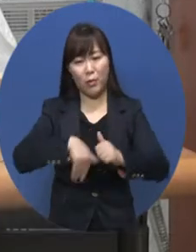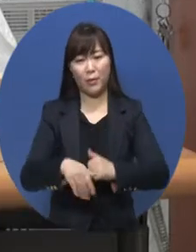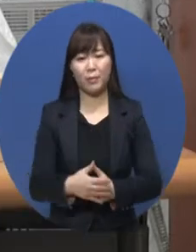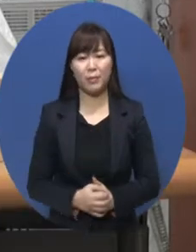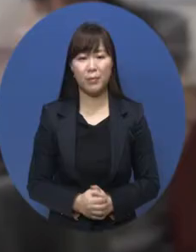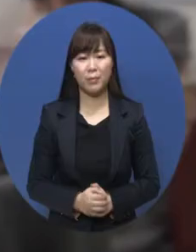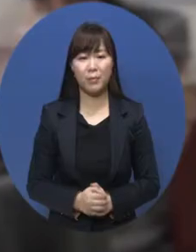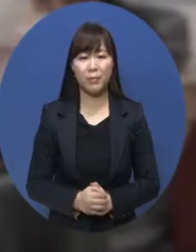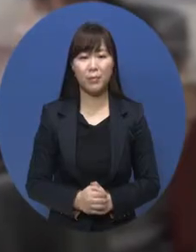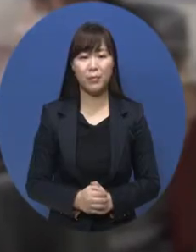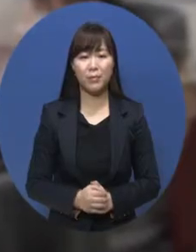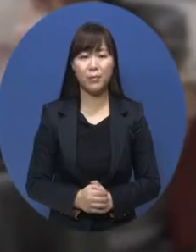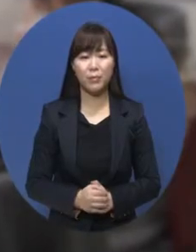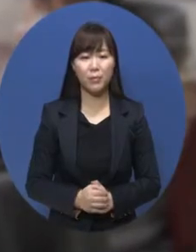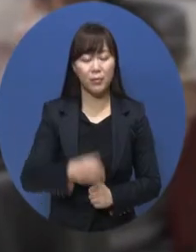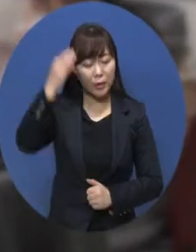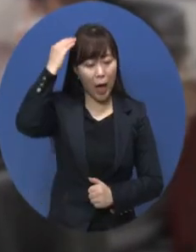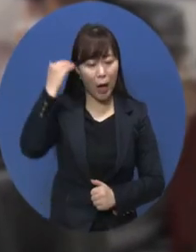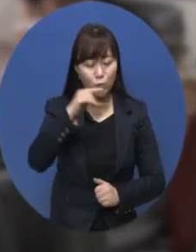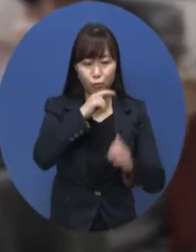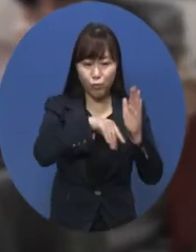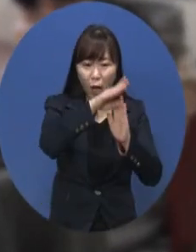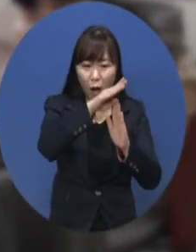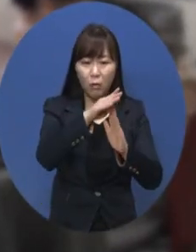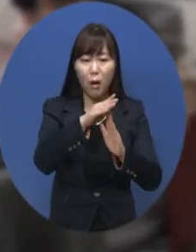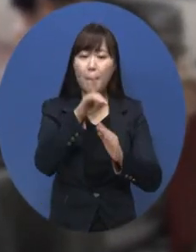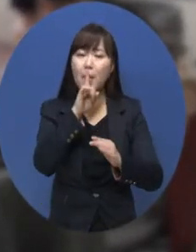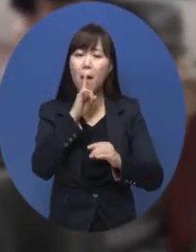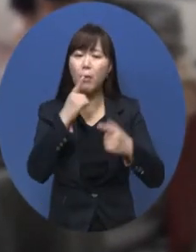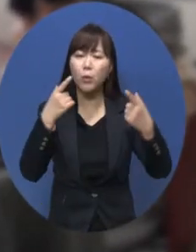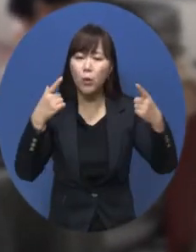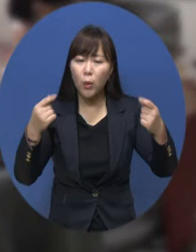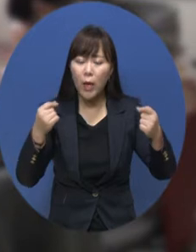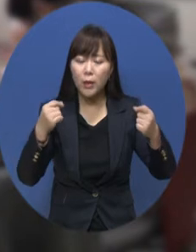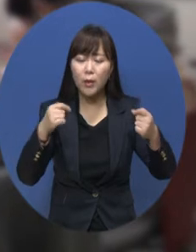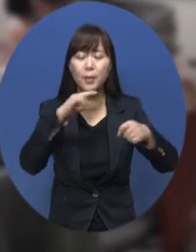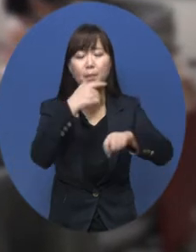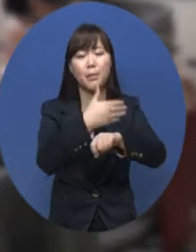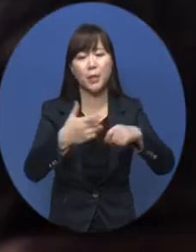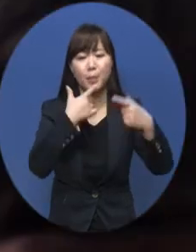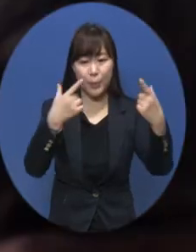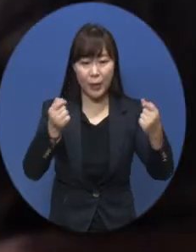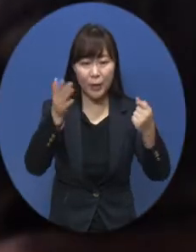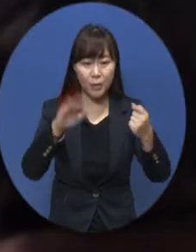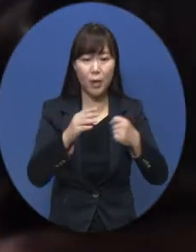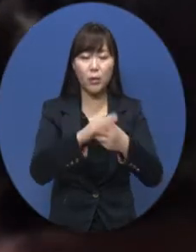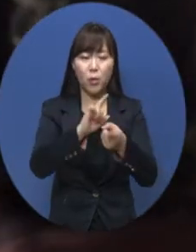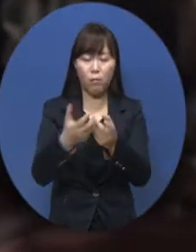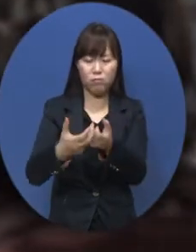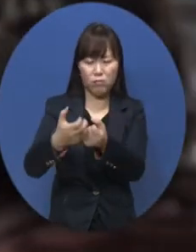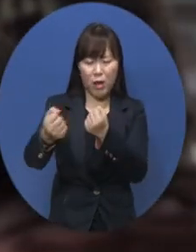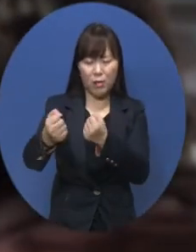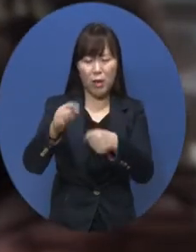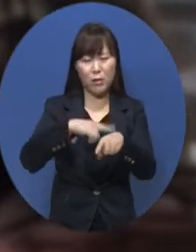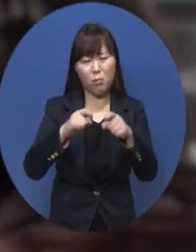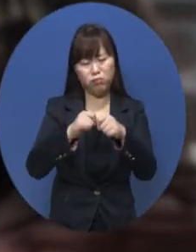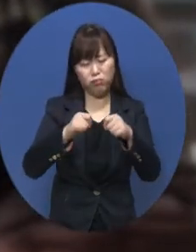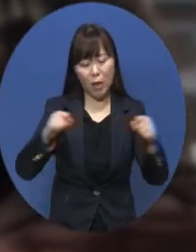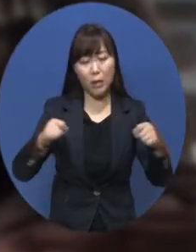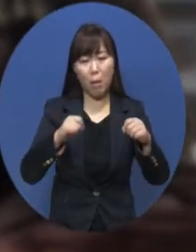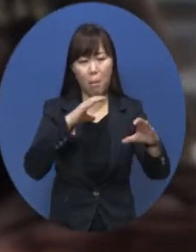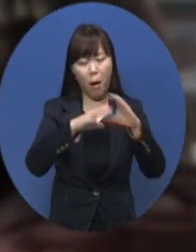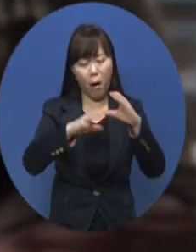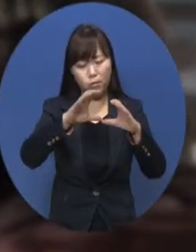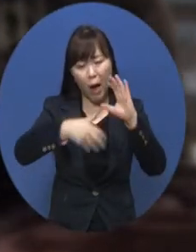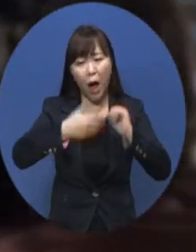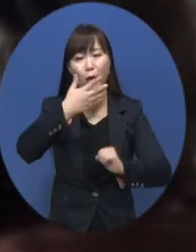실정입니다. 남한과 북한, 같은 언어를 사용하는 한 민족이지만 분단의 긴 세월은 의사소통도